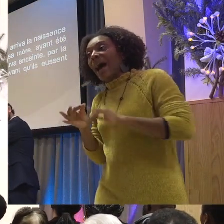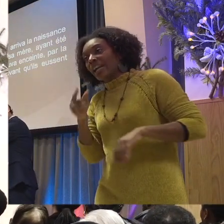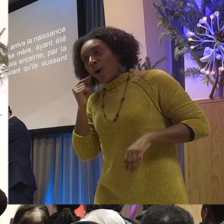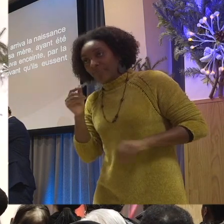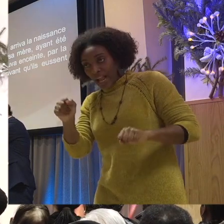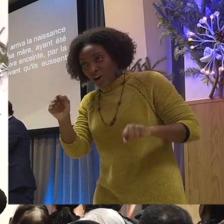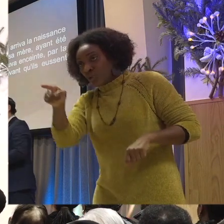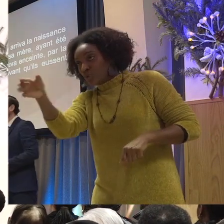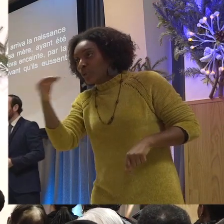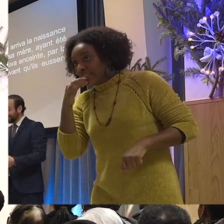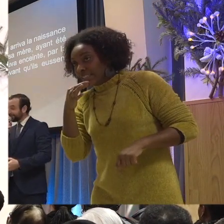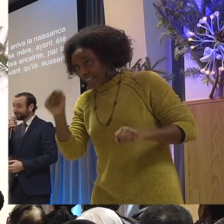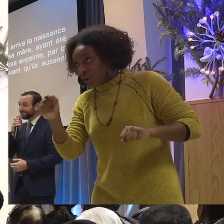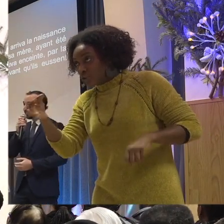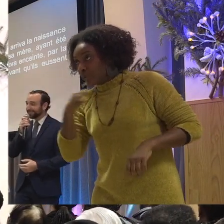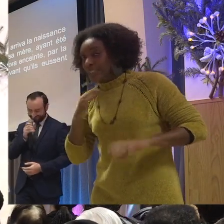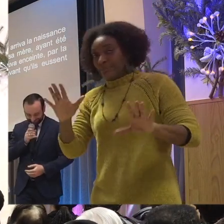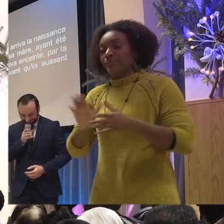le donne au mari? Ok?